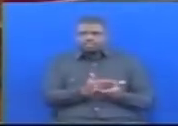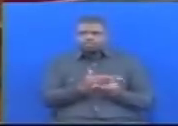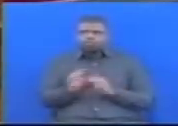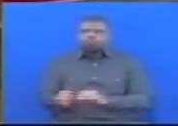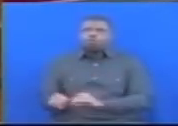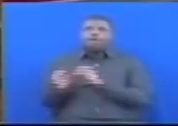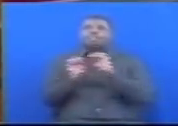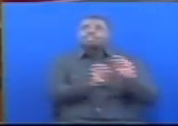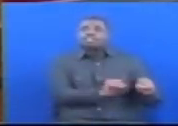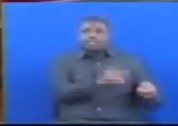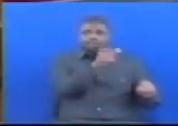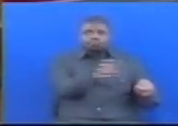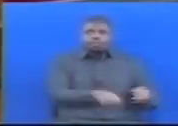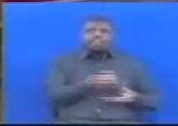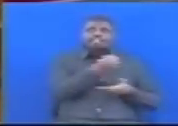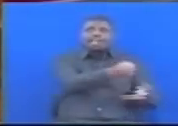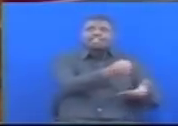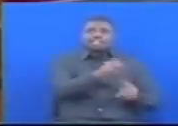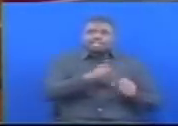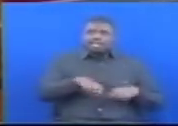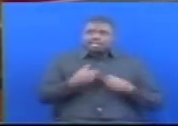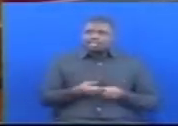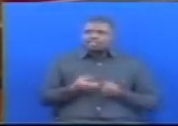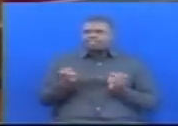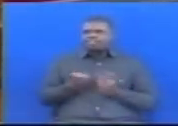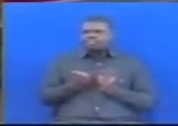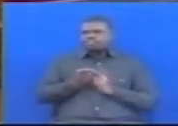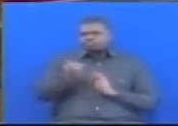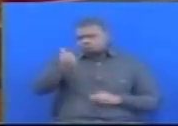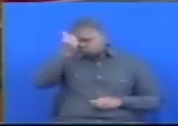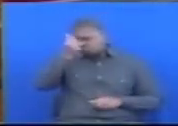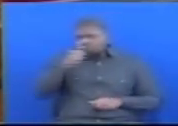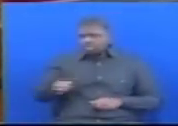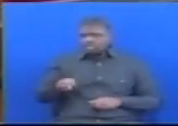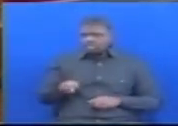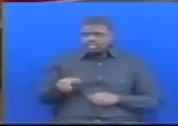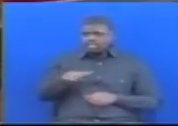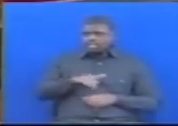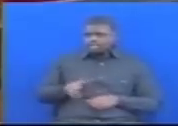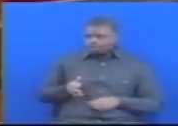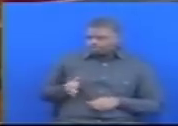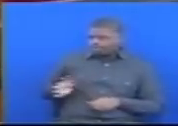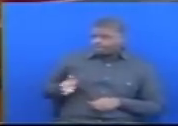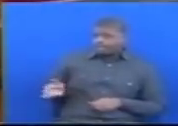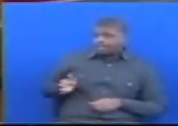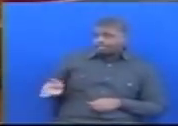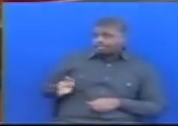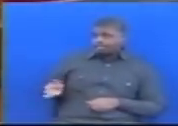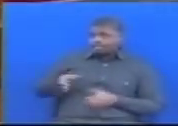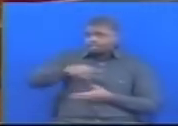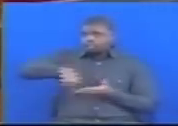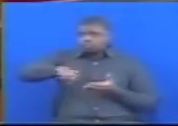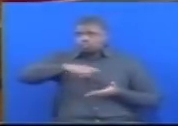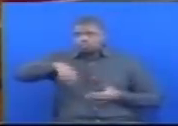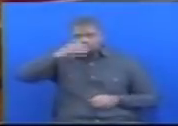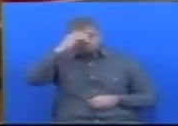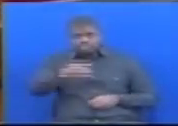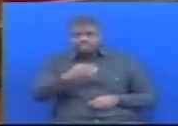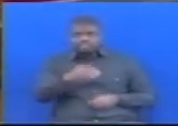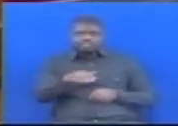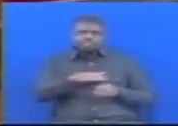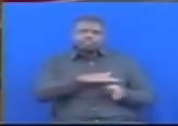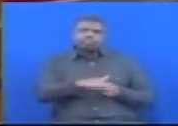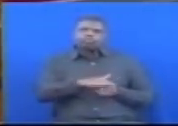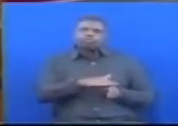tumemhamisha yule mwekezaji. Lakini utakumbuka pia hata eneo ambalo liko pembeni ya kituo cha polisi ambacho kilitumika kama soko